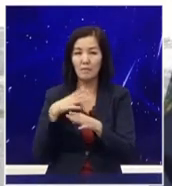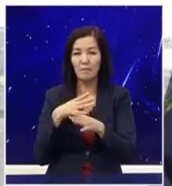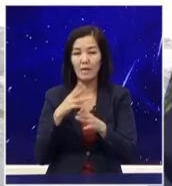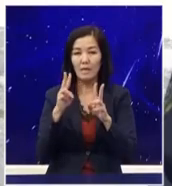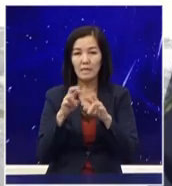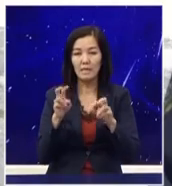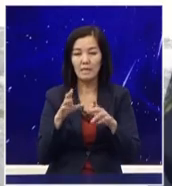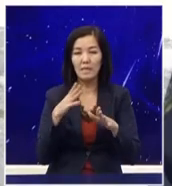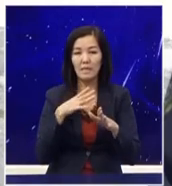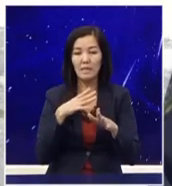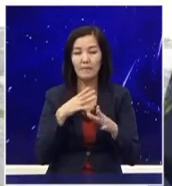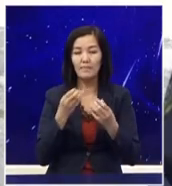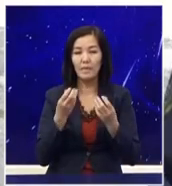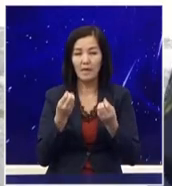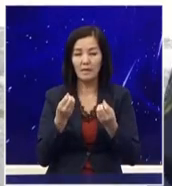Сонымен қатар